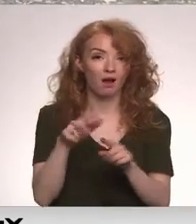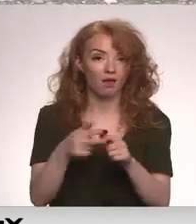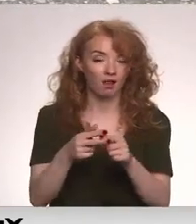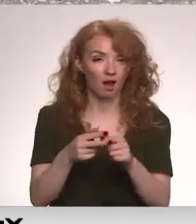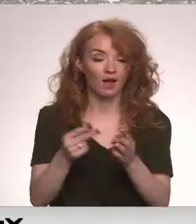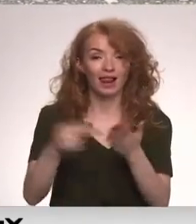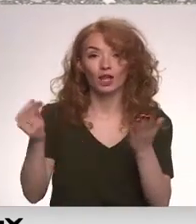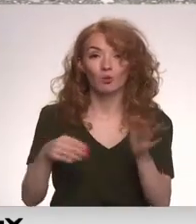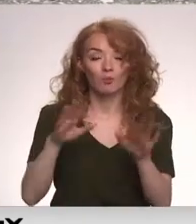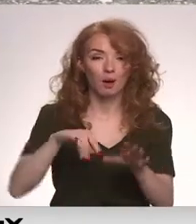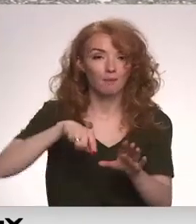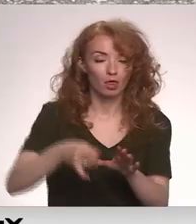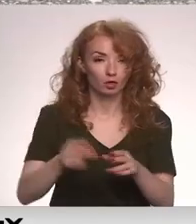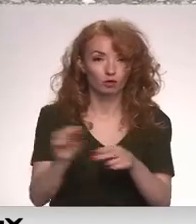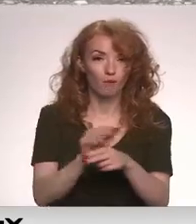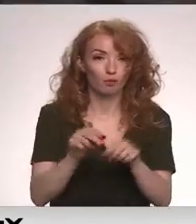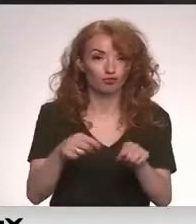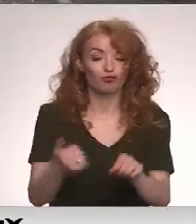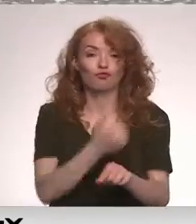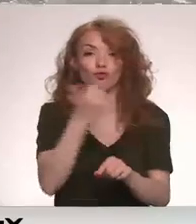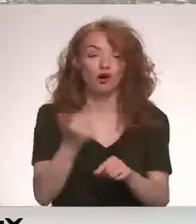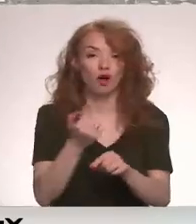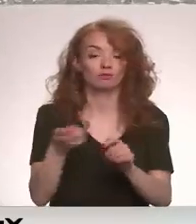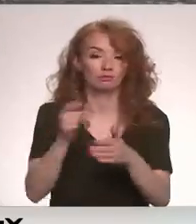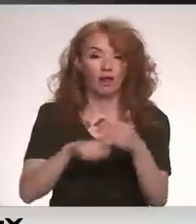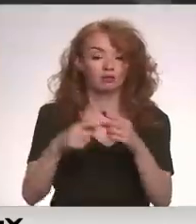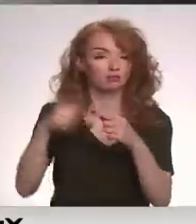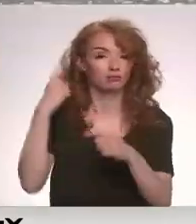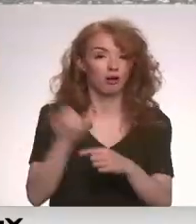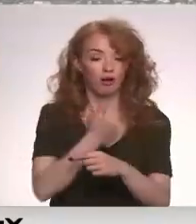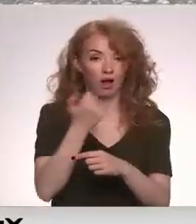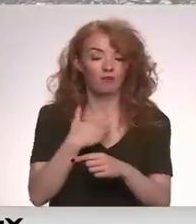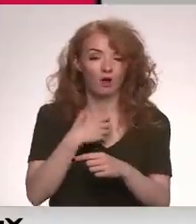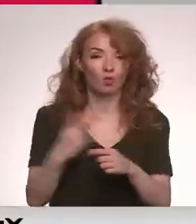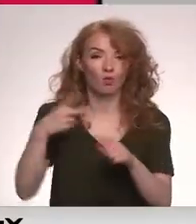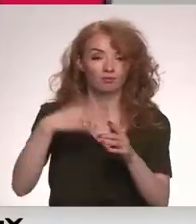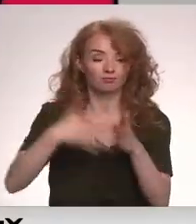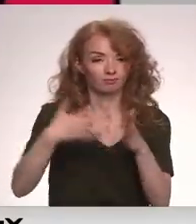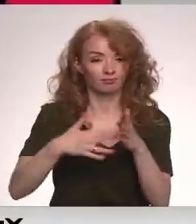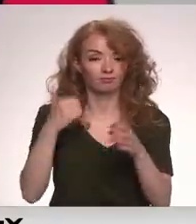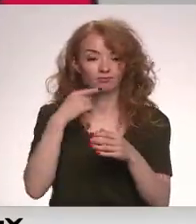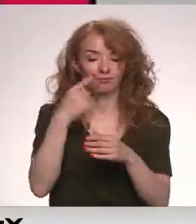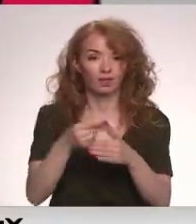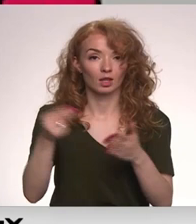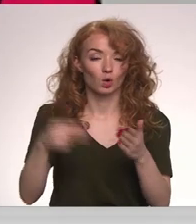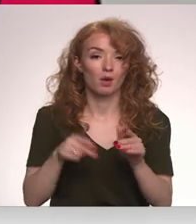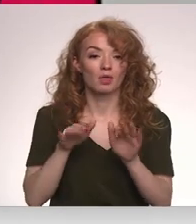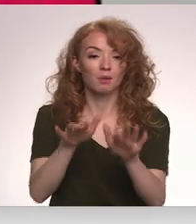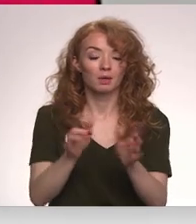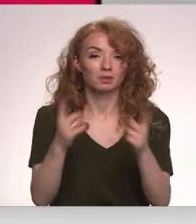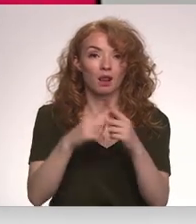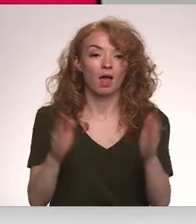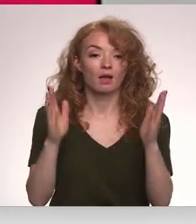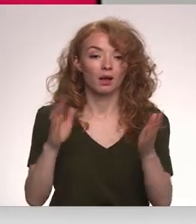kā līgums par bedrīšu remontu šogad, slēgts jau pirms gada, ir jāveic pārēķini. Līguma darbības laikā ir